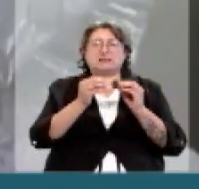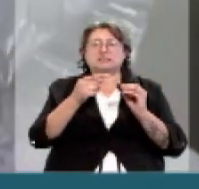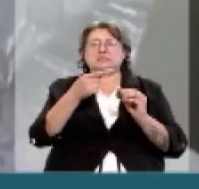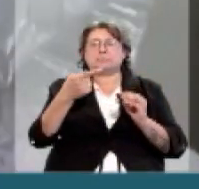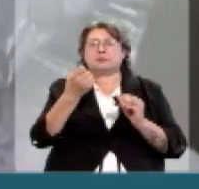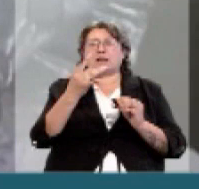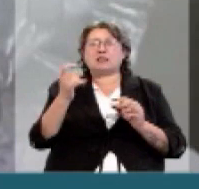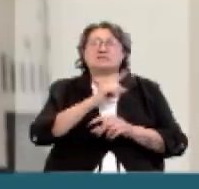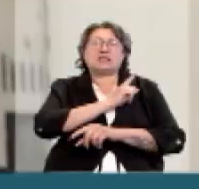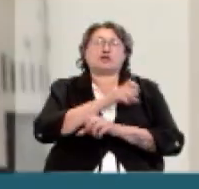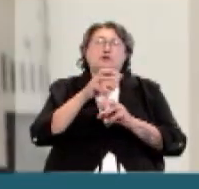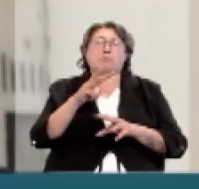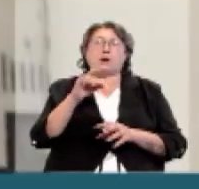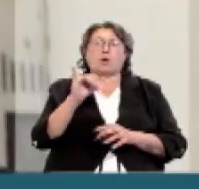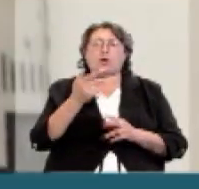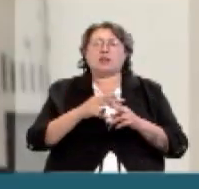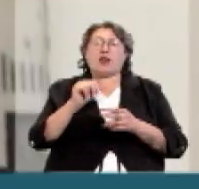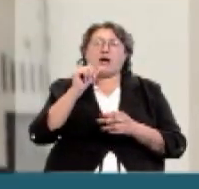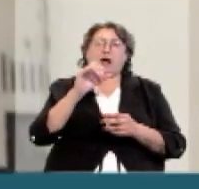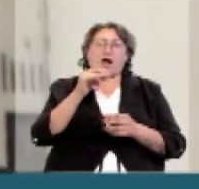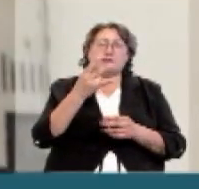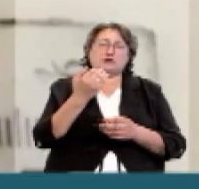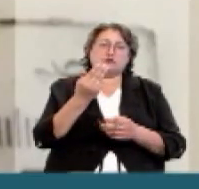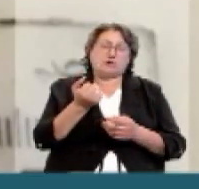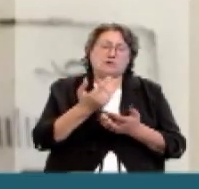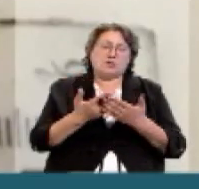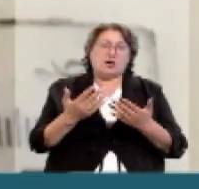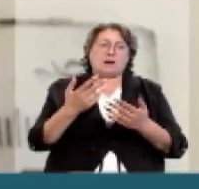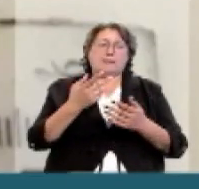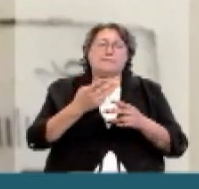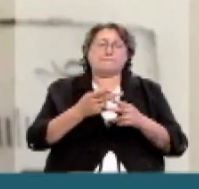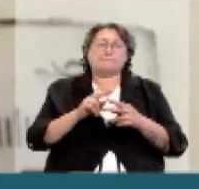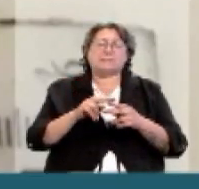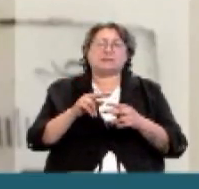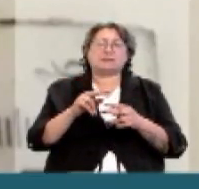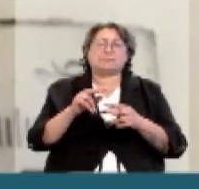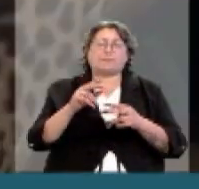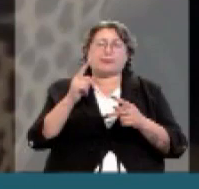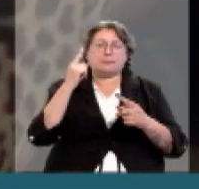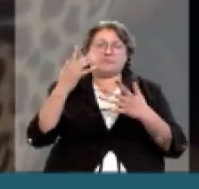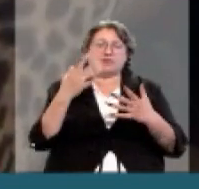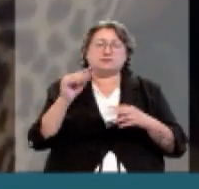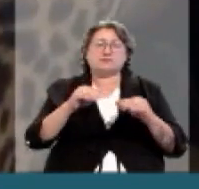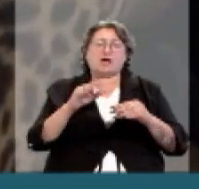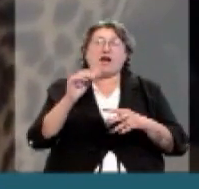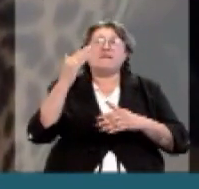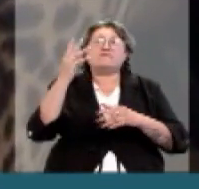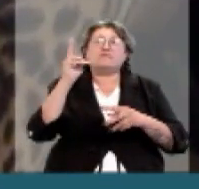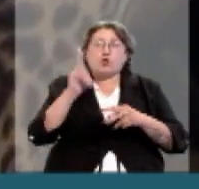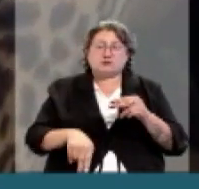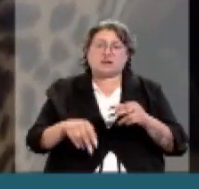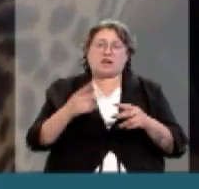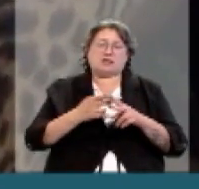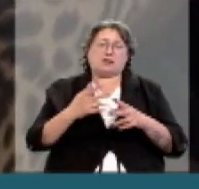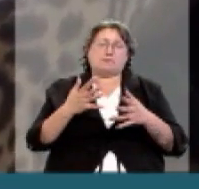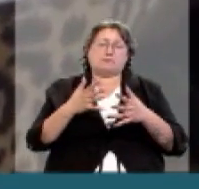ханашыдан 10-15 есе күшті. 3D форматта көз алдында әр нәрсе елестеп, соңы қайғылы оқиғамен аяқталып жатады. Көбіне суицид.